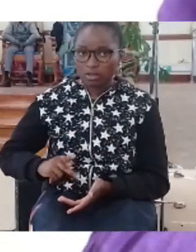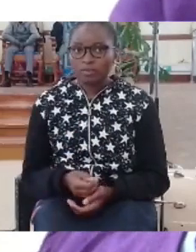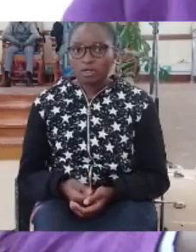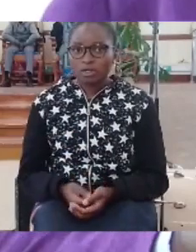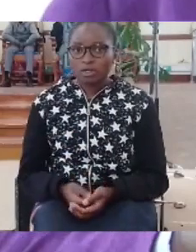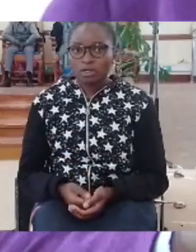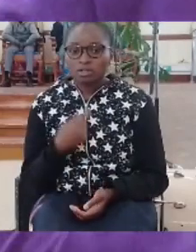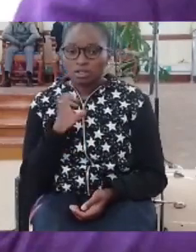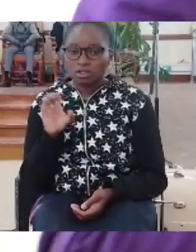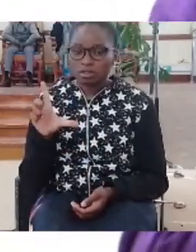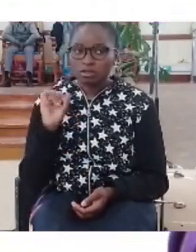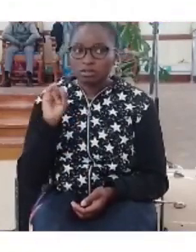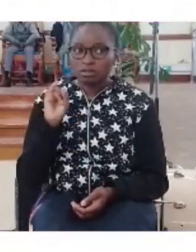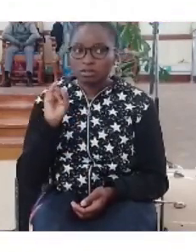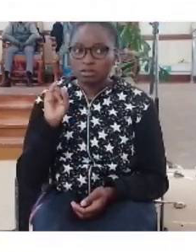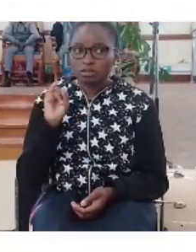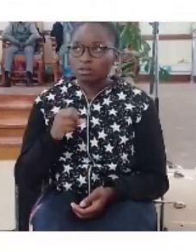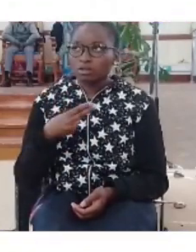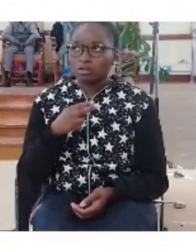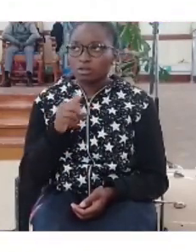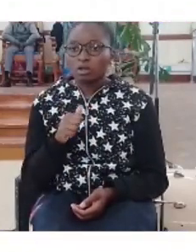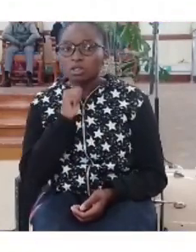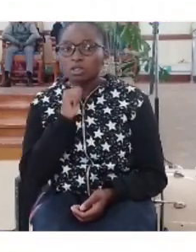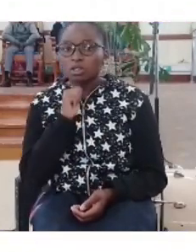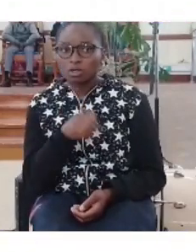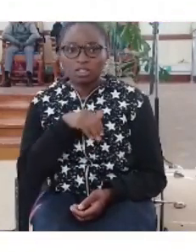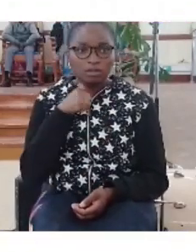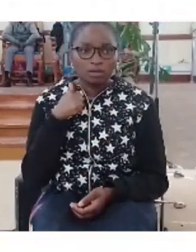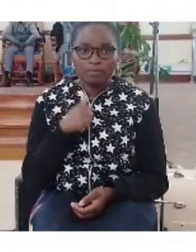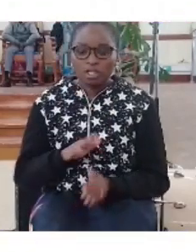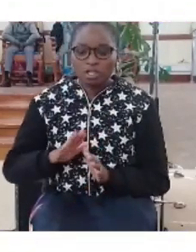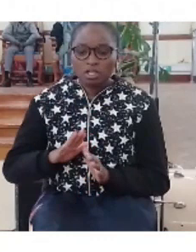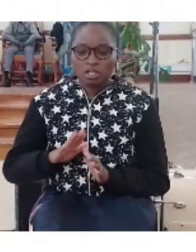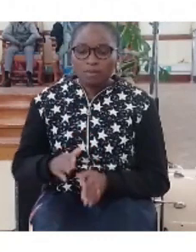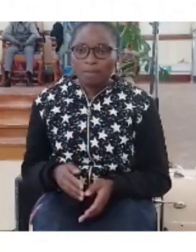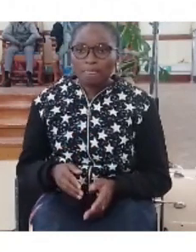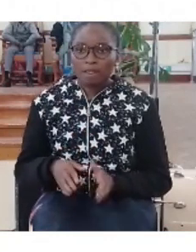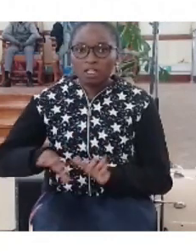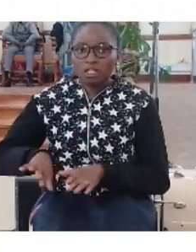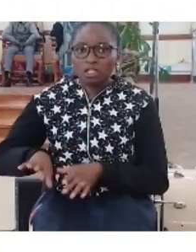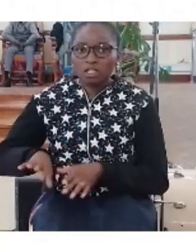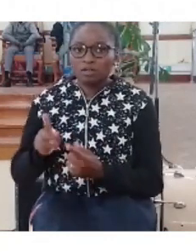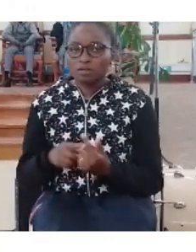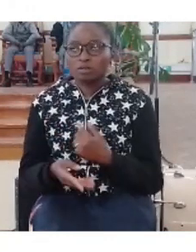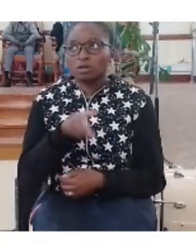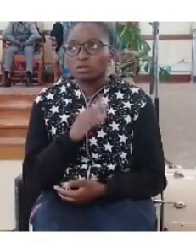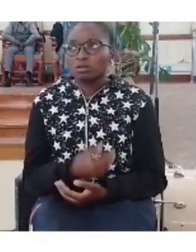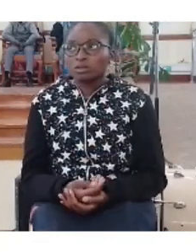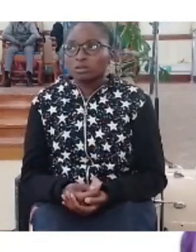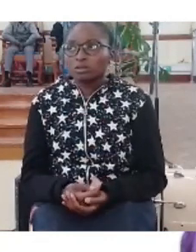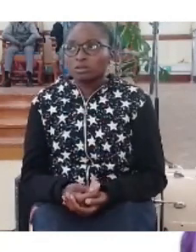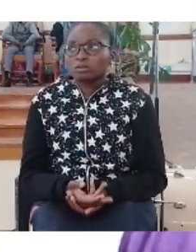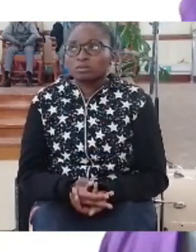Elisha don't kill ndukerihirie leave it to God Daudi ya nakanya kwe koguo.